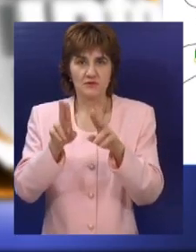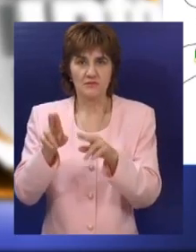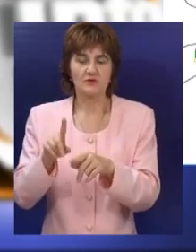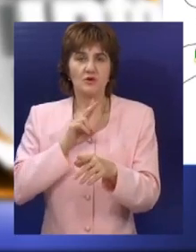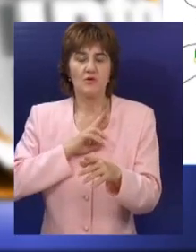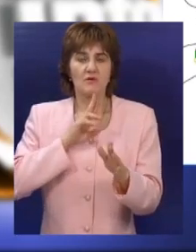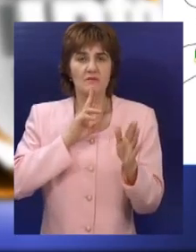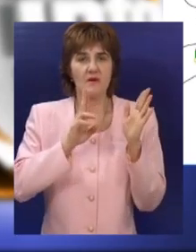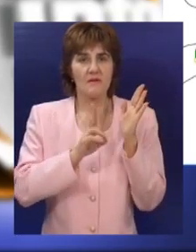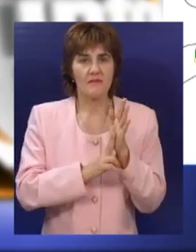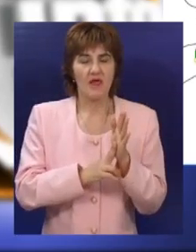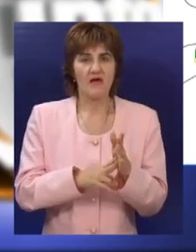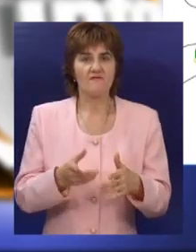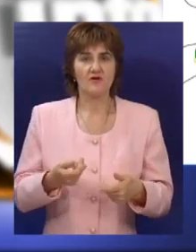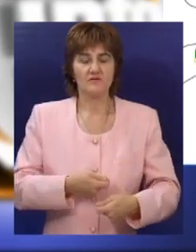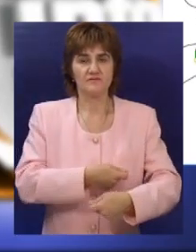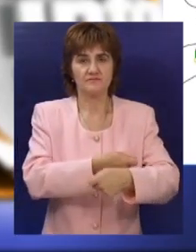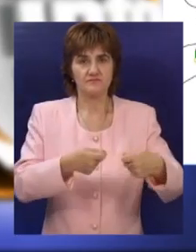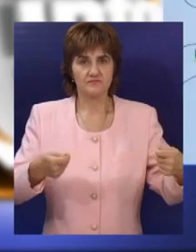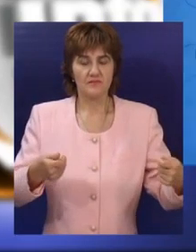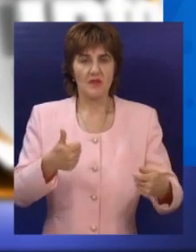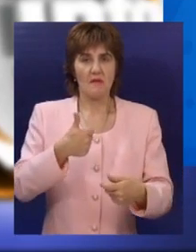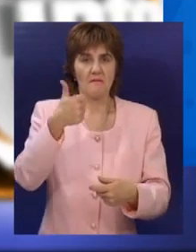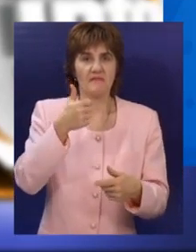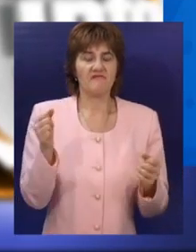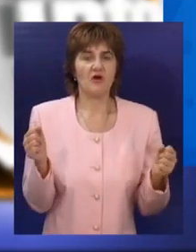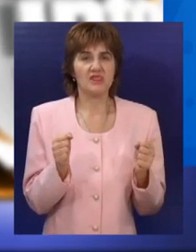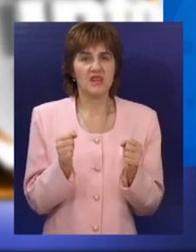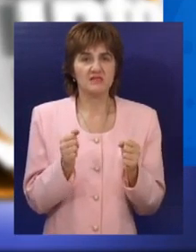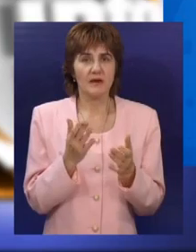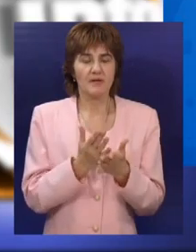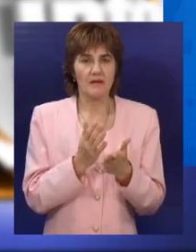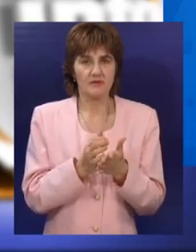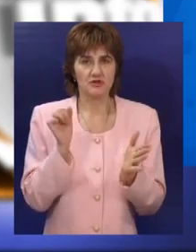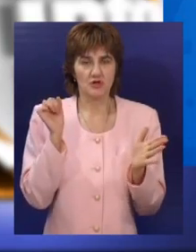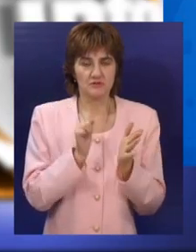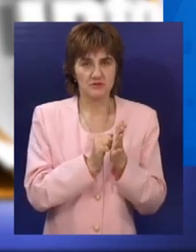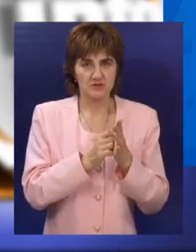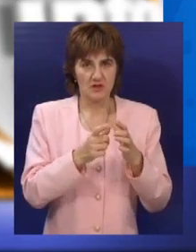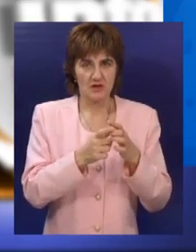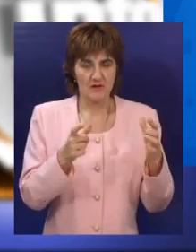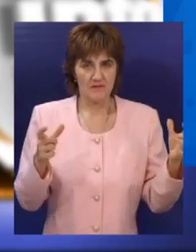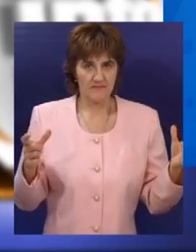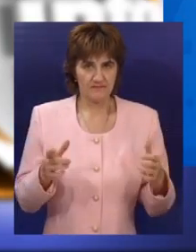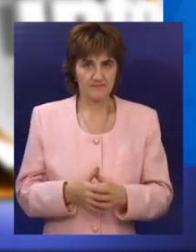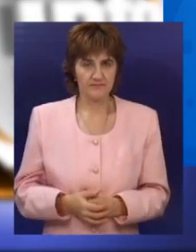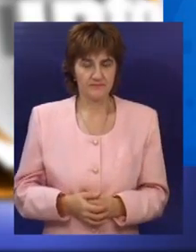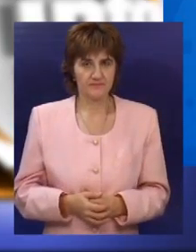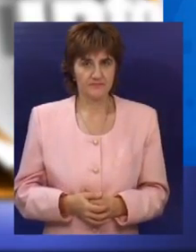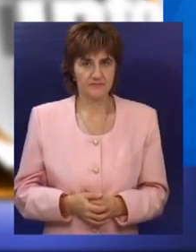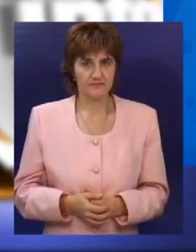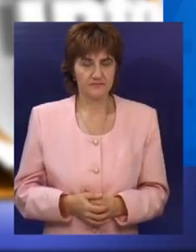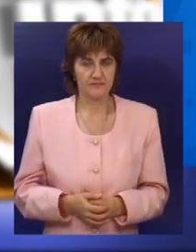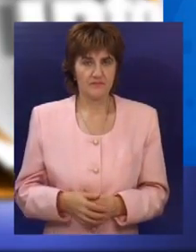učestvovati na vašaru. Proglašenje rezultata biće 1. decembra. Suorganizator Winterfesta je preduzeće za marketing